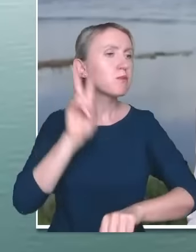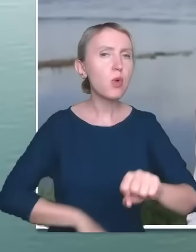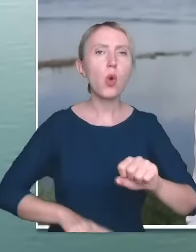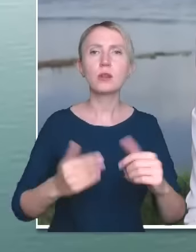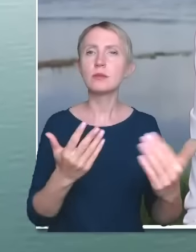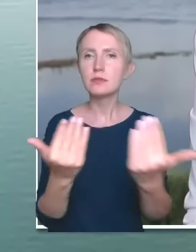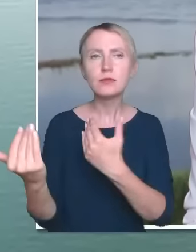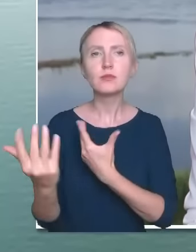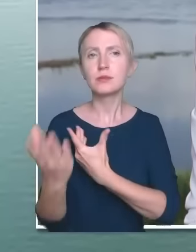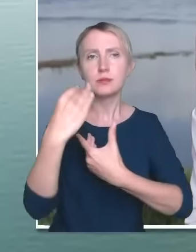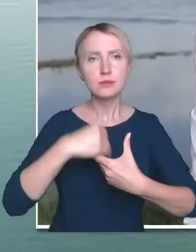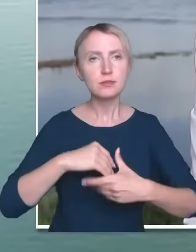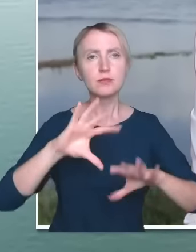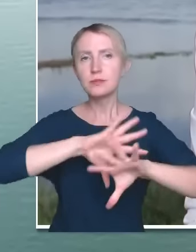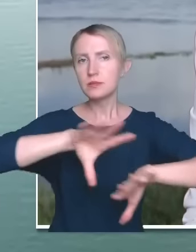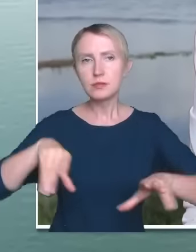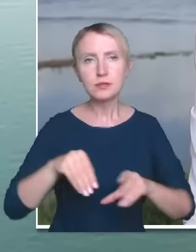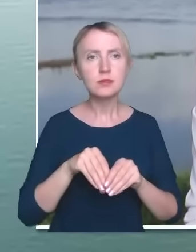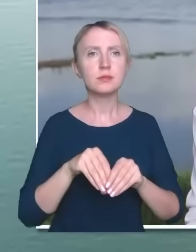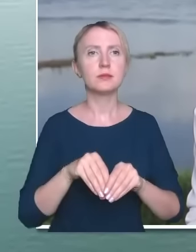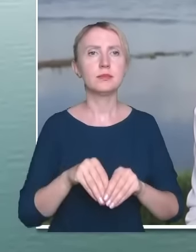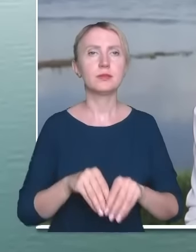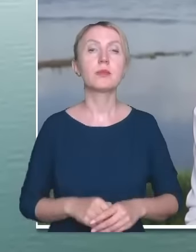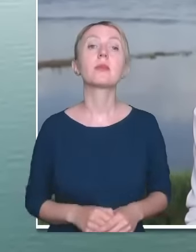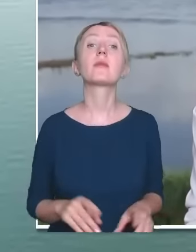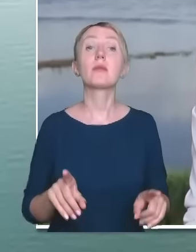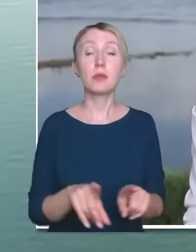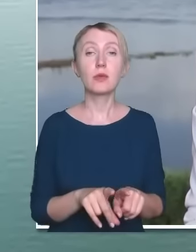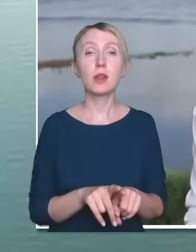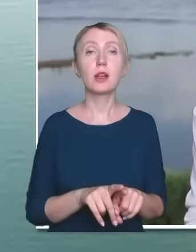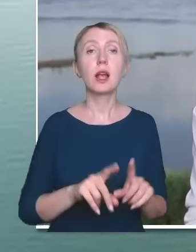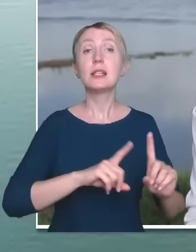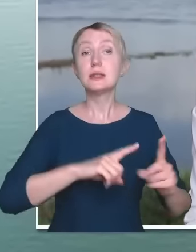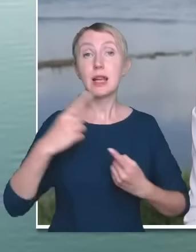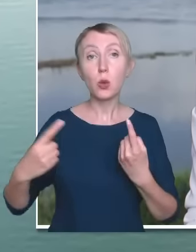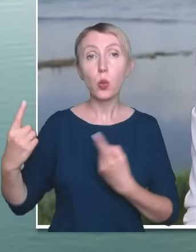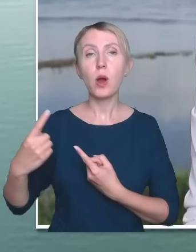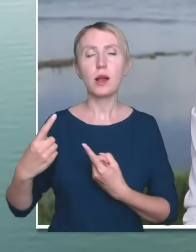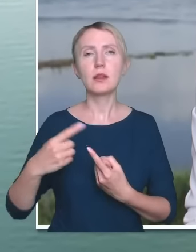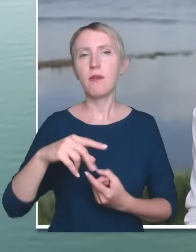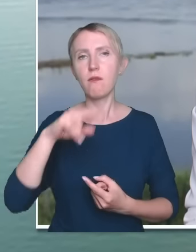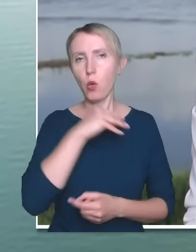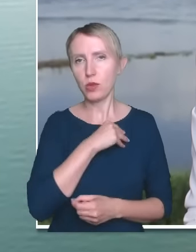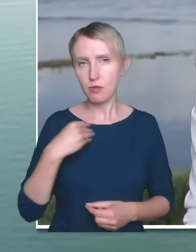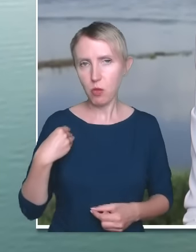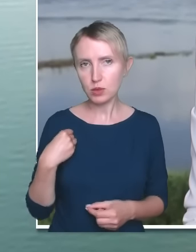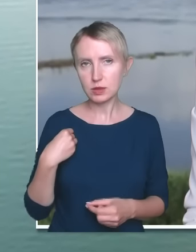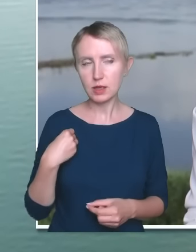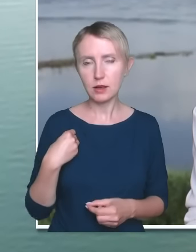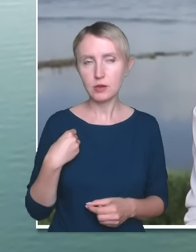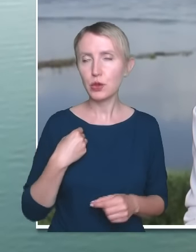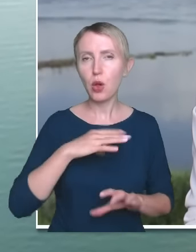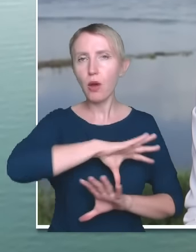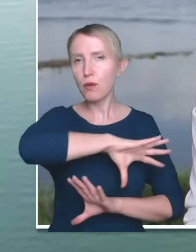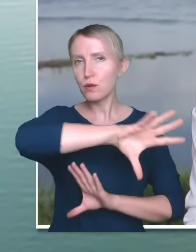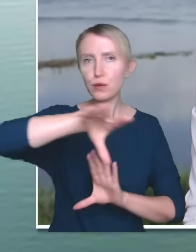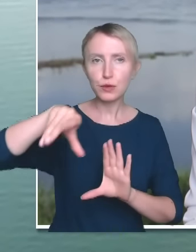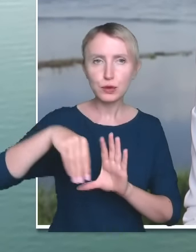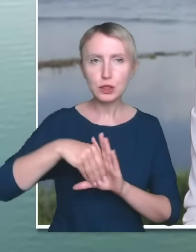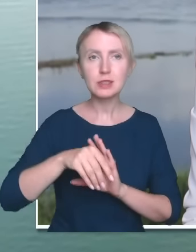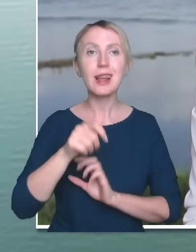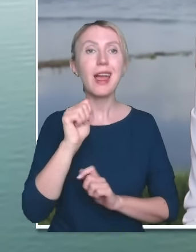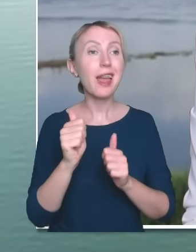często również była zaangażowana. No i właśnie zakłady przemysłowe Wody Polskie. Wszyscy ci ludzie, wszyscy ci